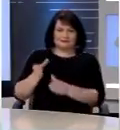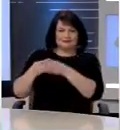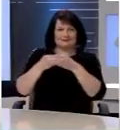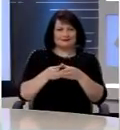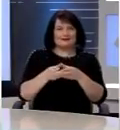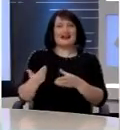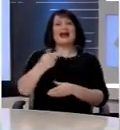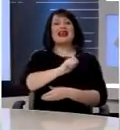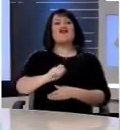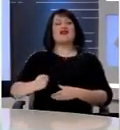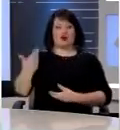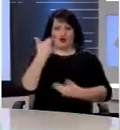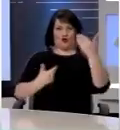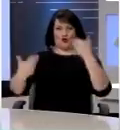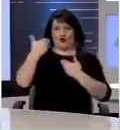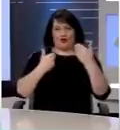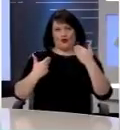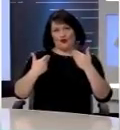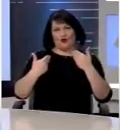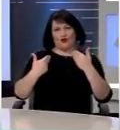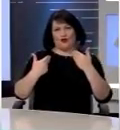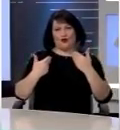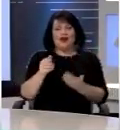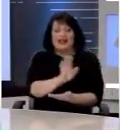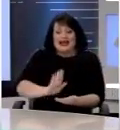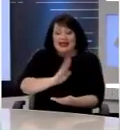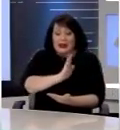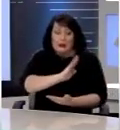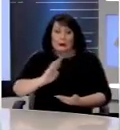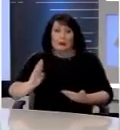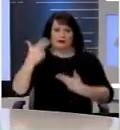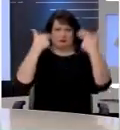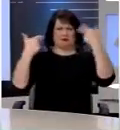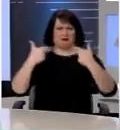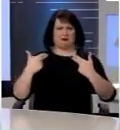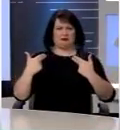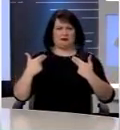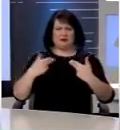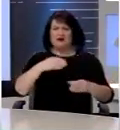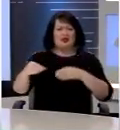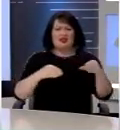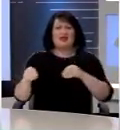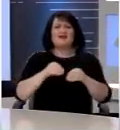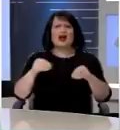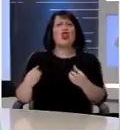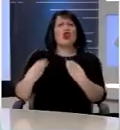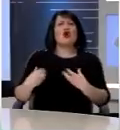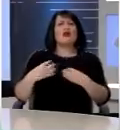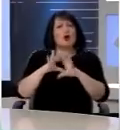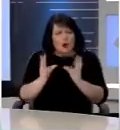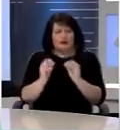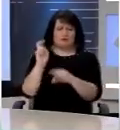τηλεοπτικά στο γραφείο μου, δεν ξεσκονίζω το γραφείο μου, ούτε αραδιάζω, ούτε βγάζω πάνω από το γραφείο μου, ακόμα και τα δώρα που μου έχουν